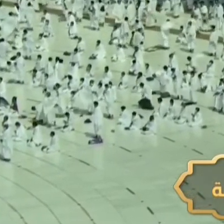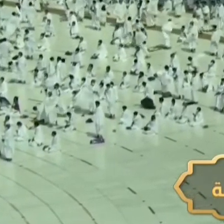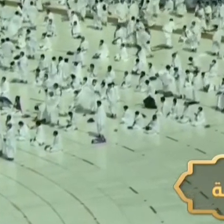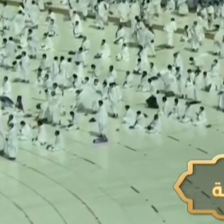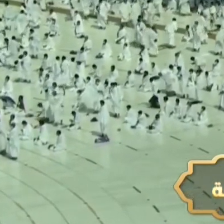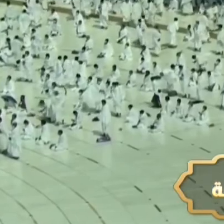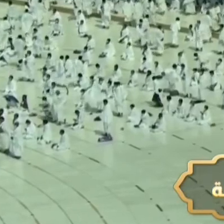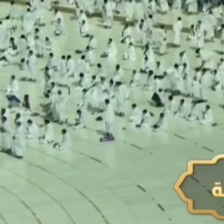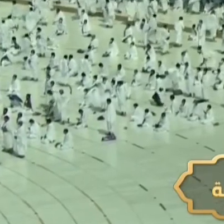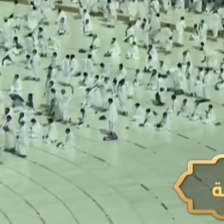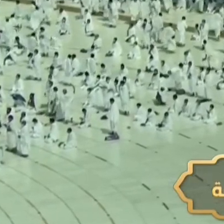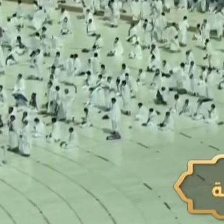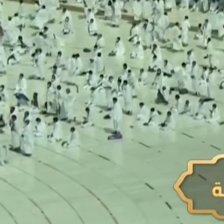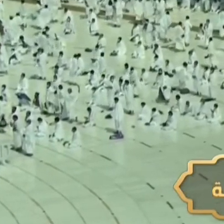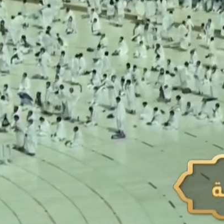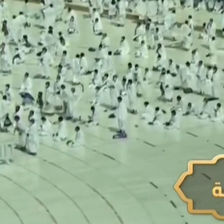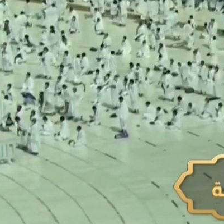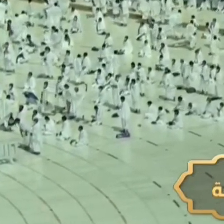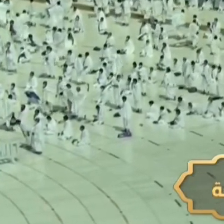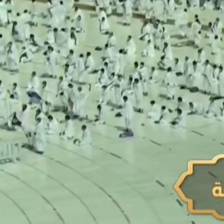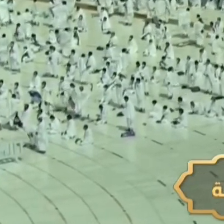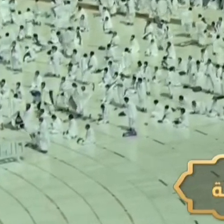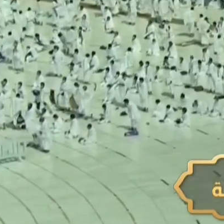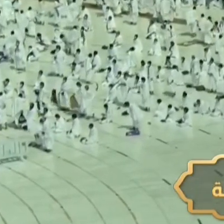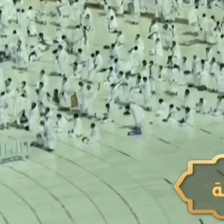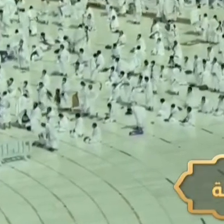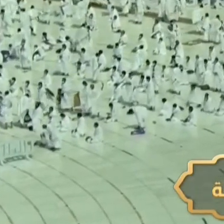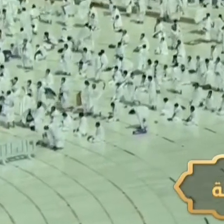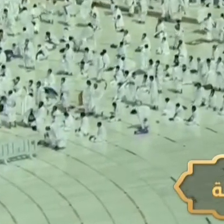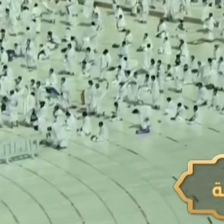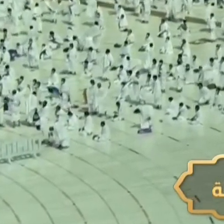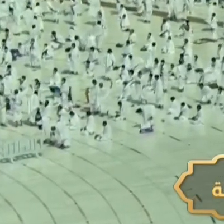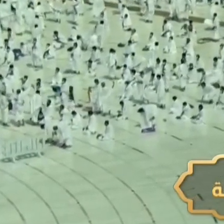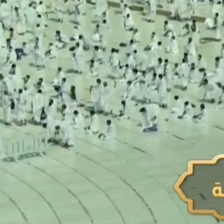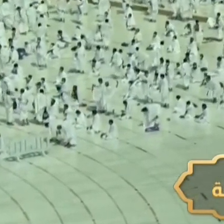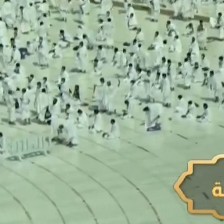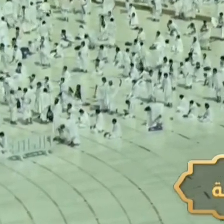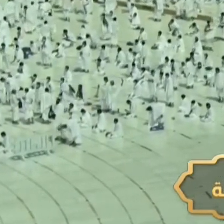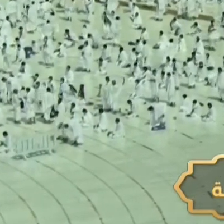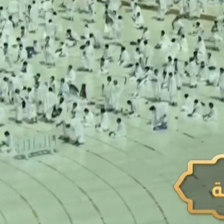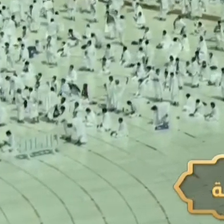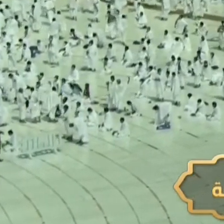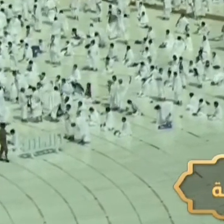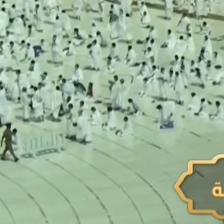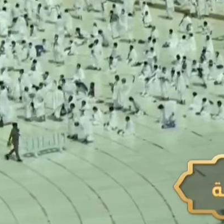هكذا أيها الإخوة المؤمنون في مشارق الأرض ومغاربها